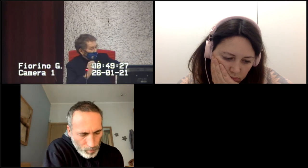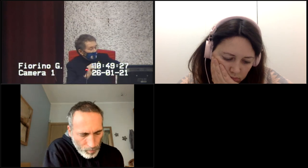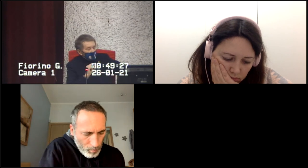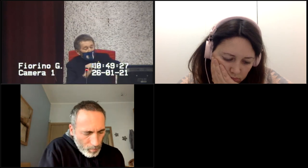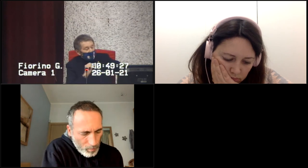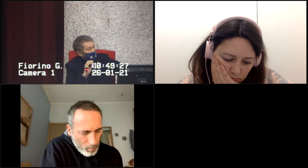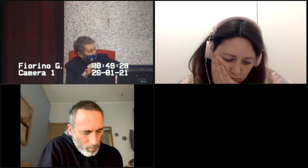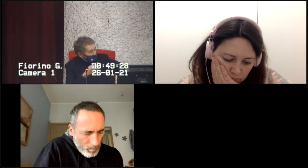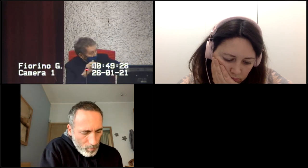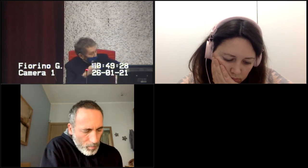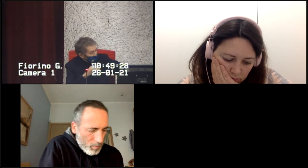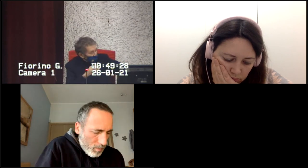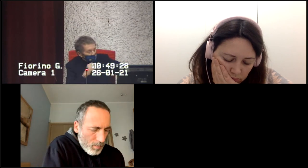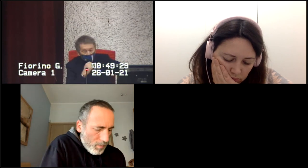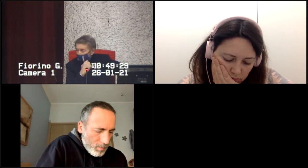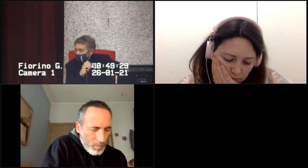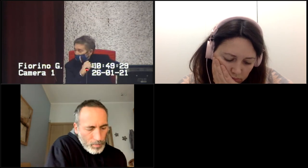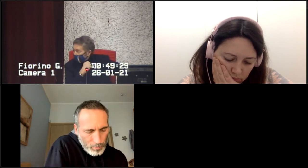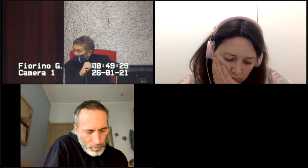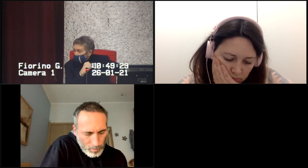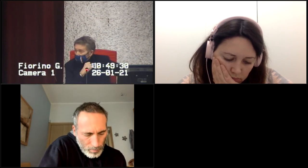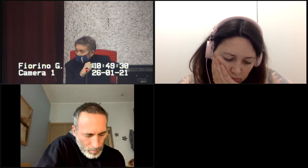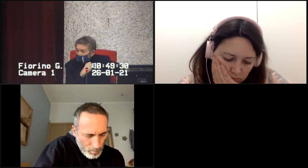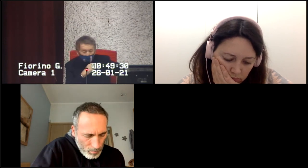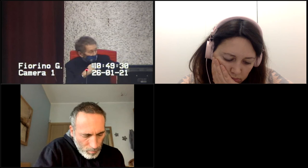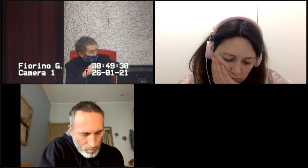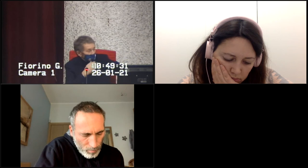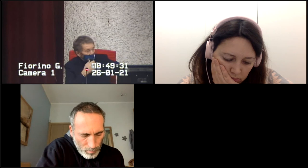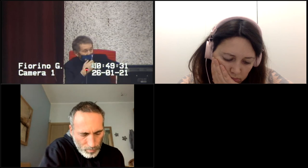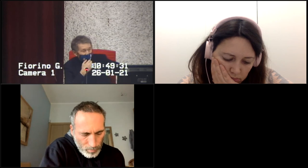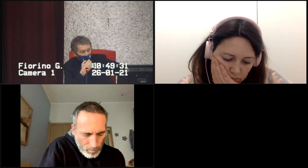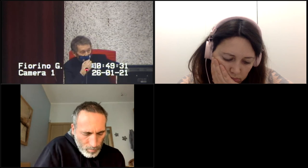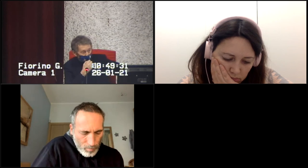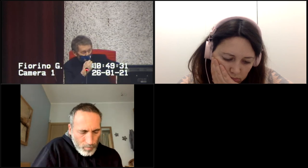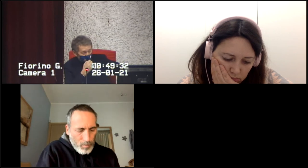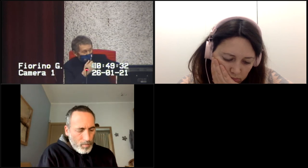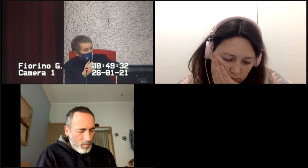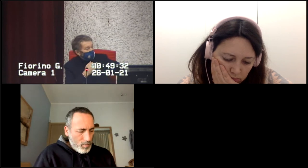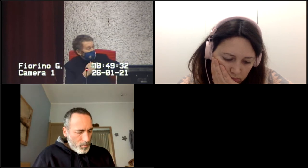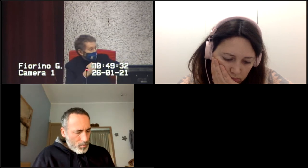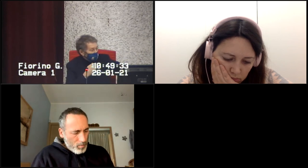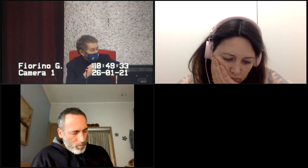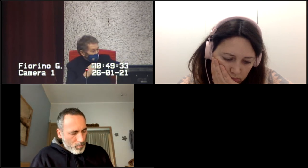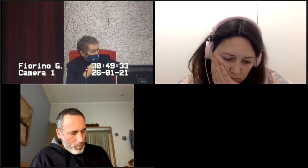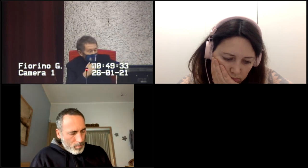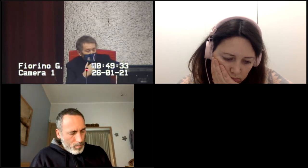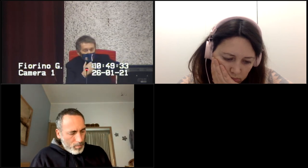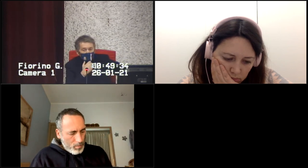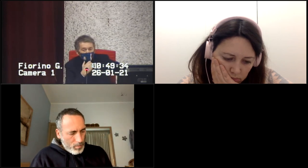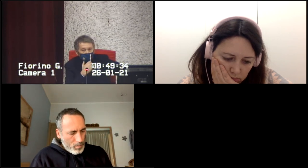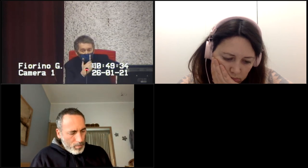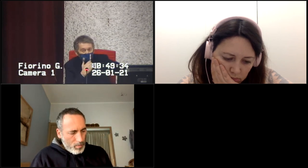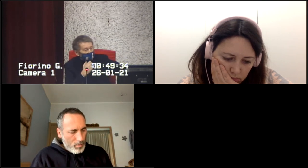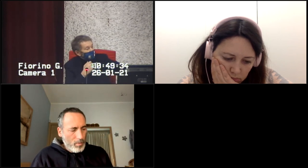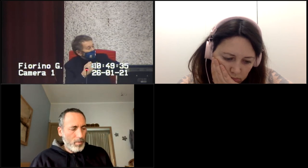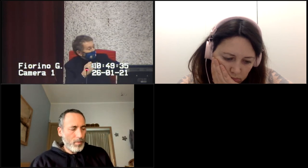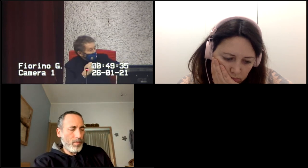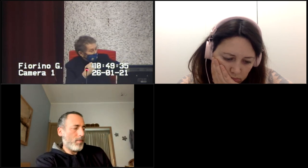mozioni. In quel momento il consigliere Recupero ha chiesto se c'era la possibilità di